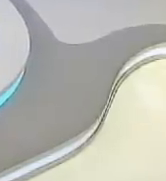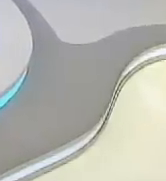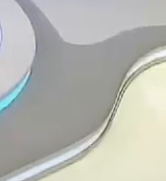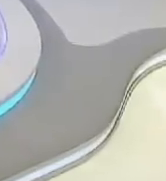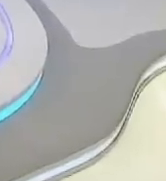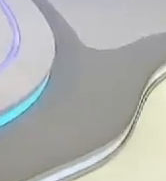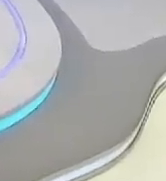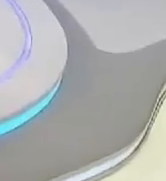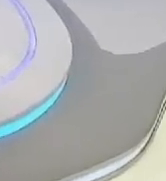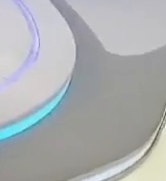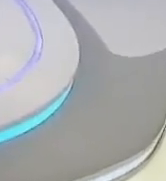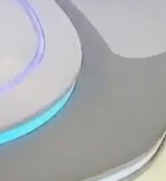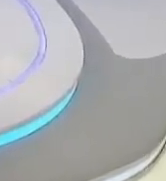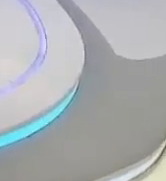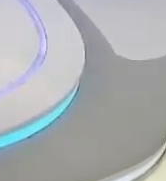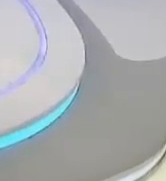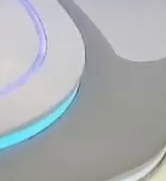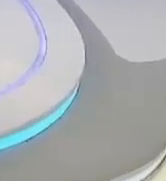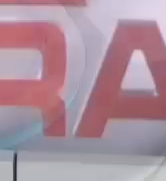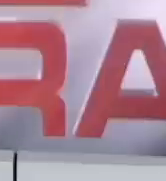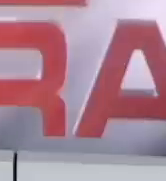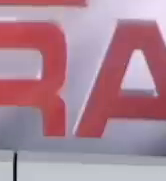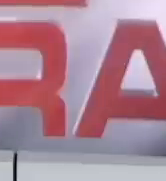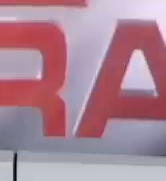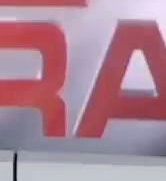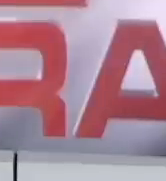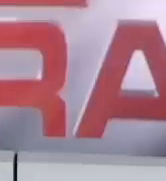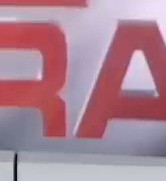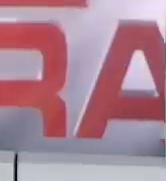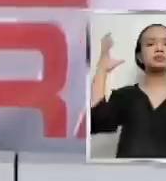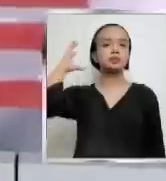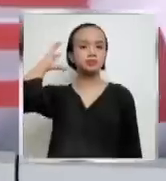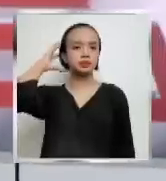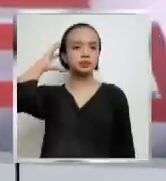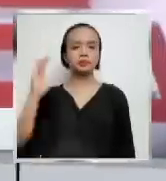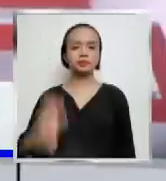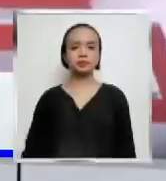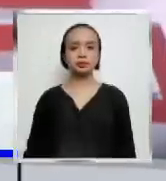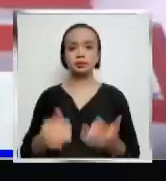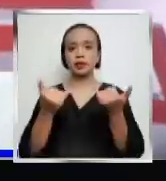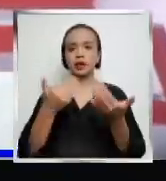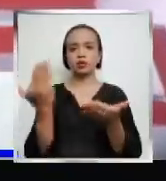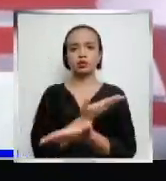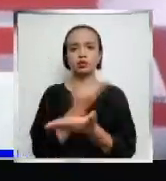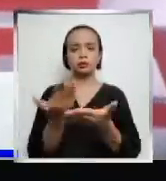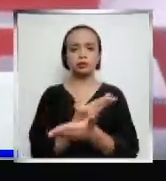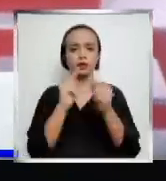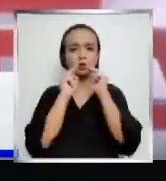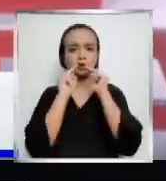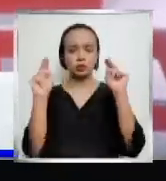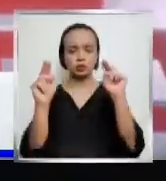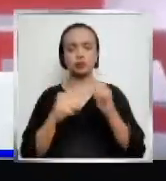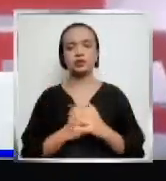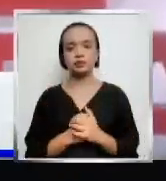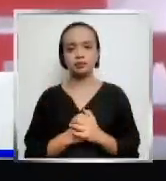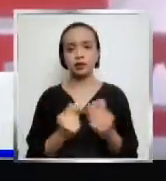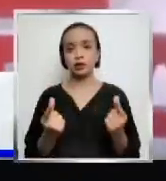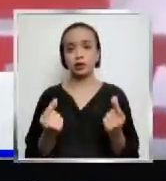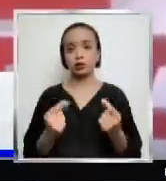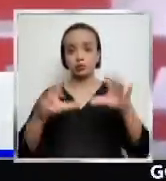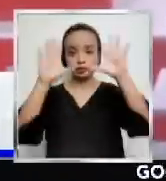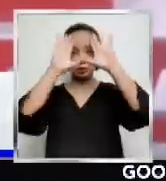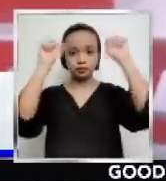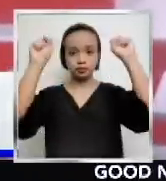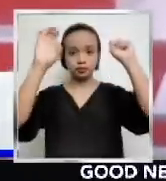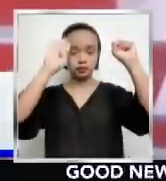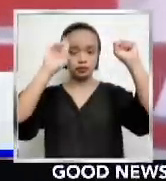Magandang gabi po Luzon, Visayas at Mindanao. Kapapasok lang po na balita, nagtalaga na si Pangulong Bongbong Marcos ng Officer